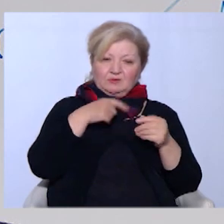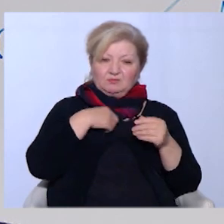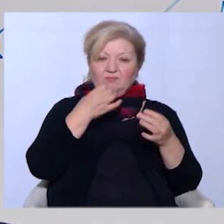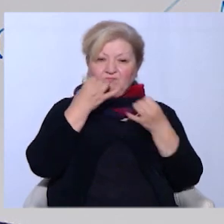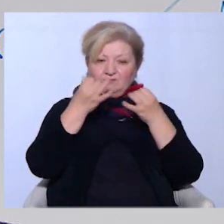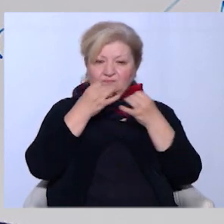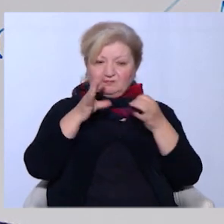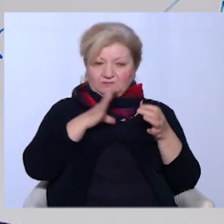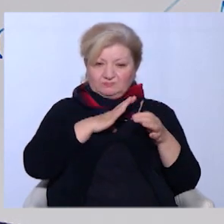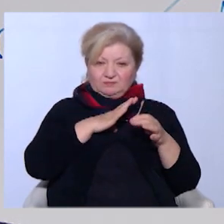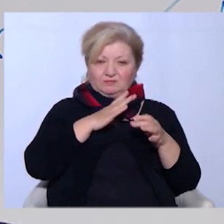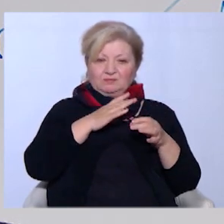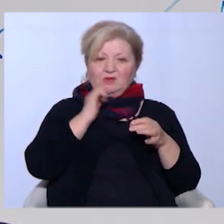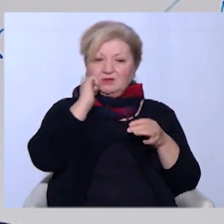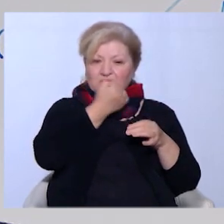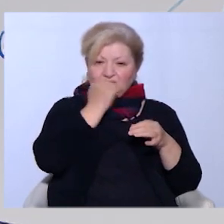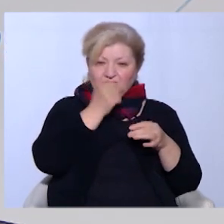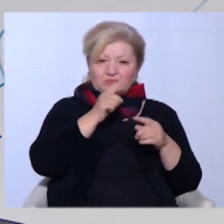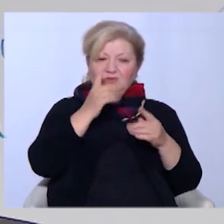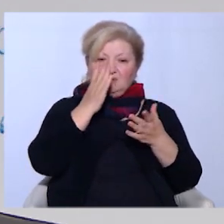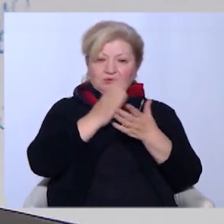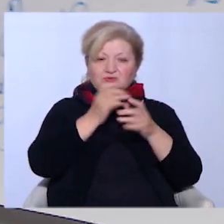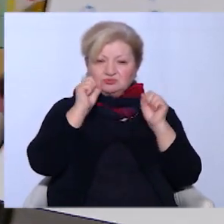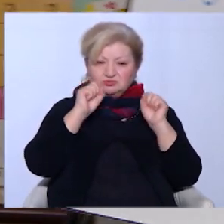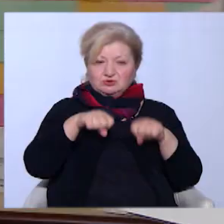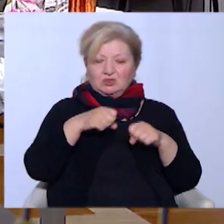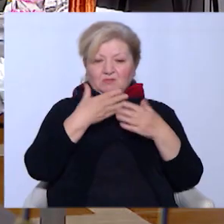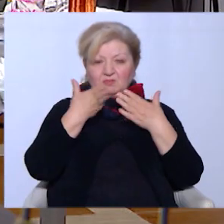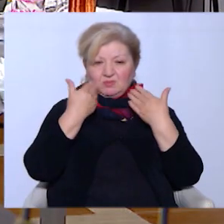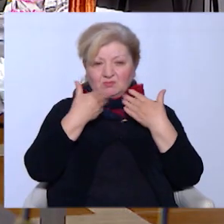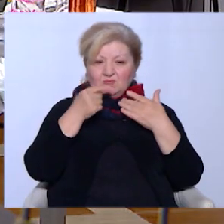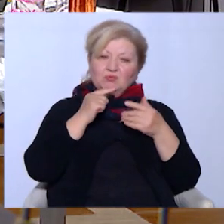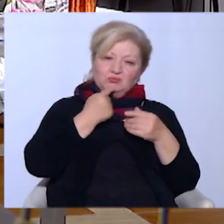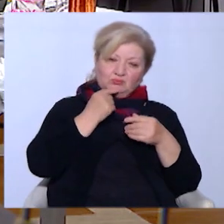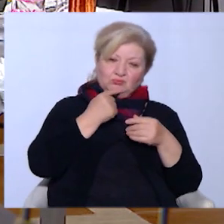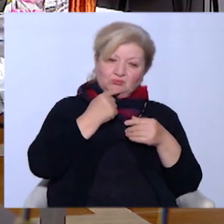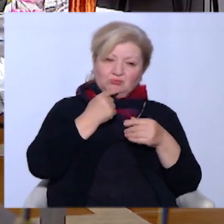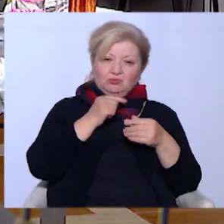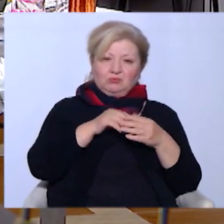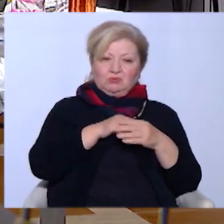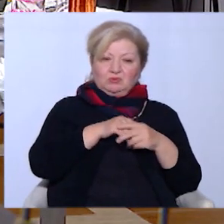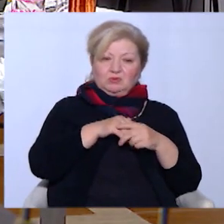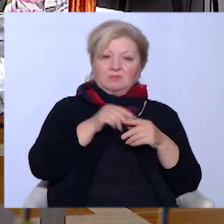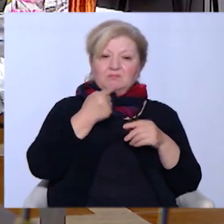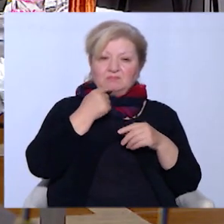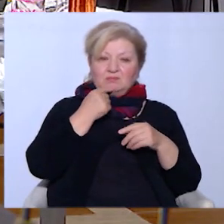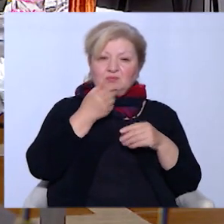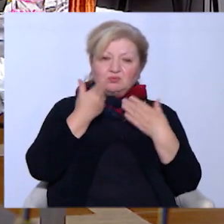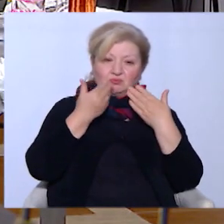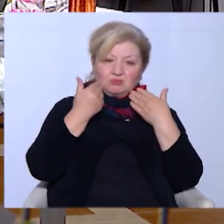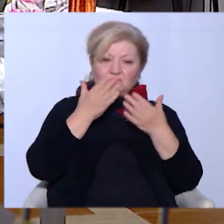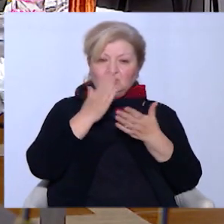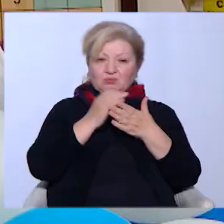განსხვავება და ეს სავარჯიშო განამტკიცებს ჩვენს ცოდნას ამ მიმართულებით. ჩვენ ვისაუბრეთ ნივთიერებებზე და ვთქვით, რომ